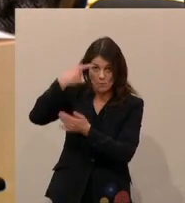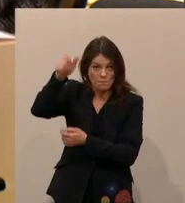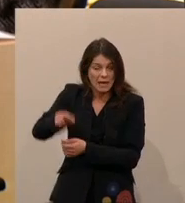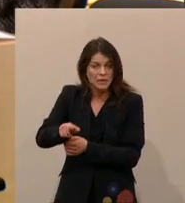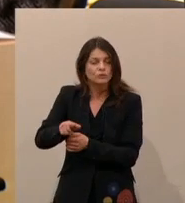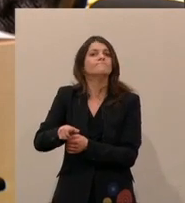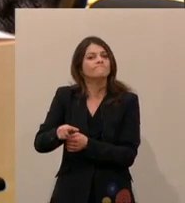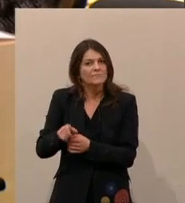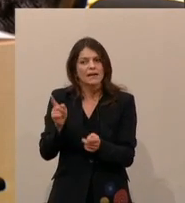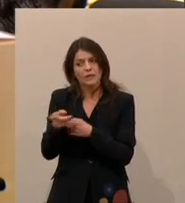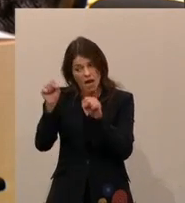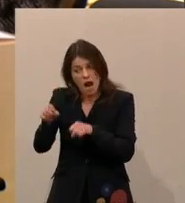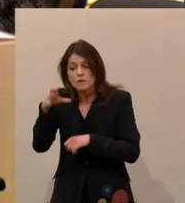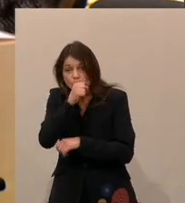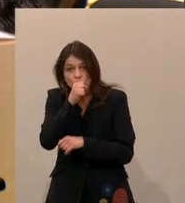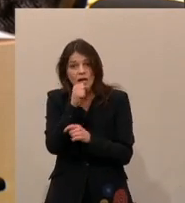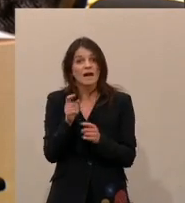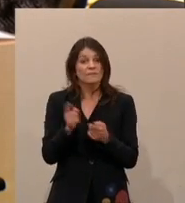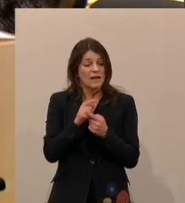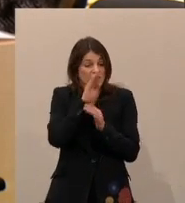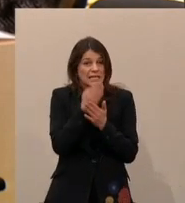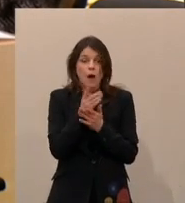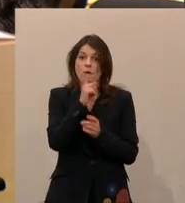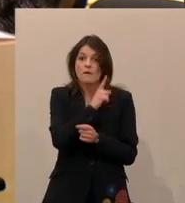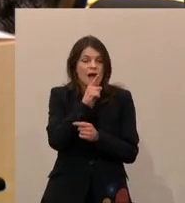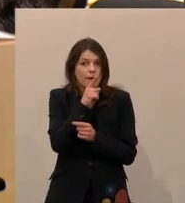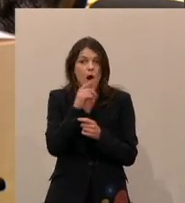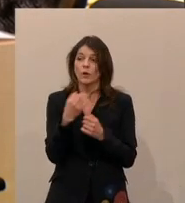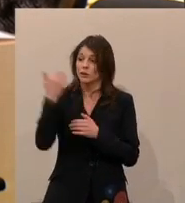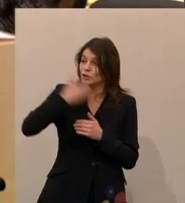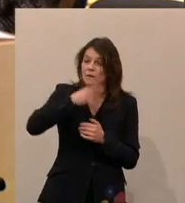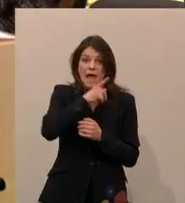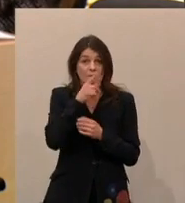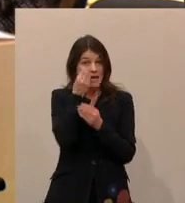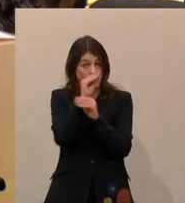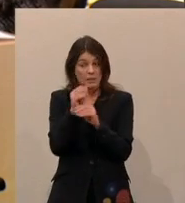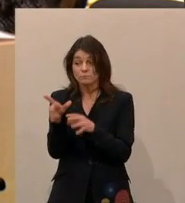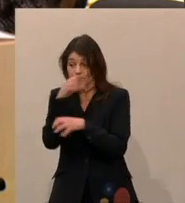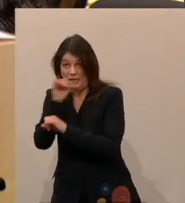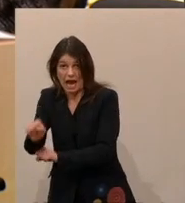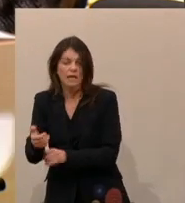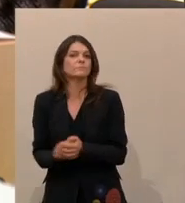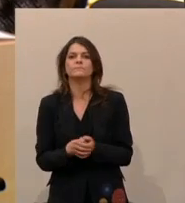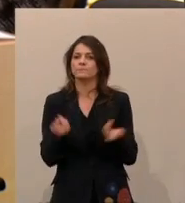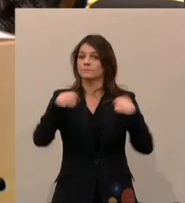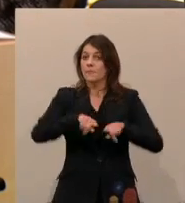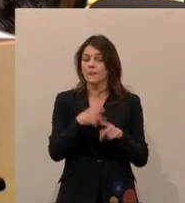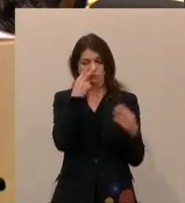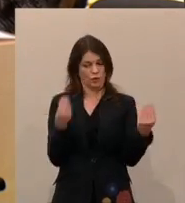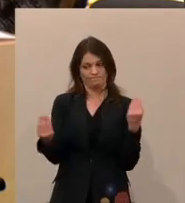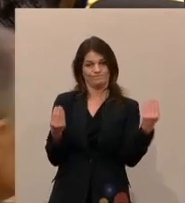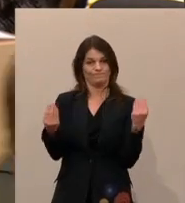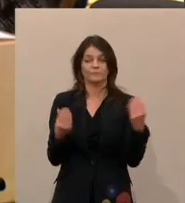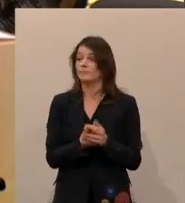im Sinne der Geheimhaltung vertraulicher, geheimer oder streng geheimer Informationen. Dabei ist die